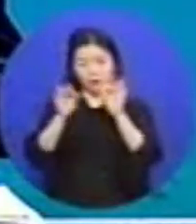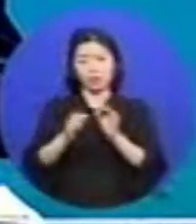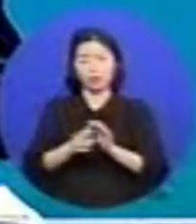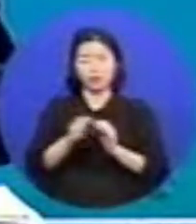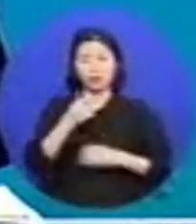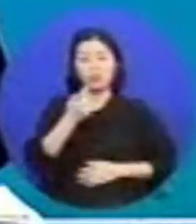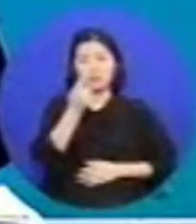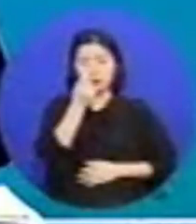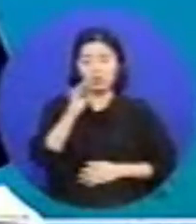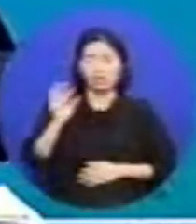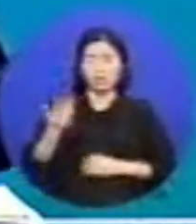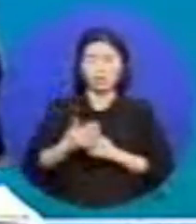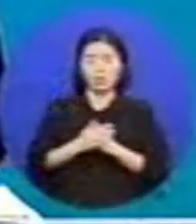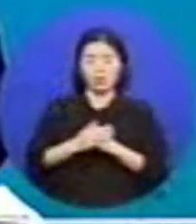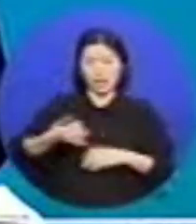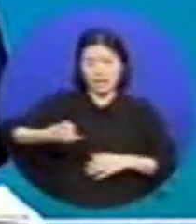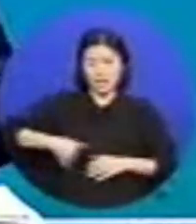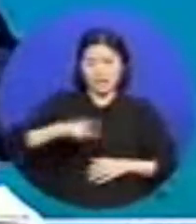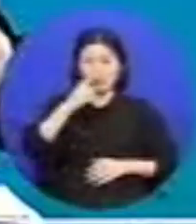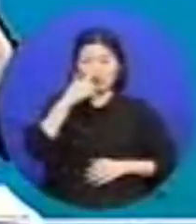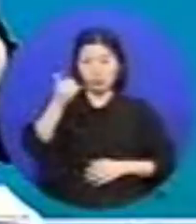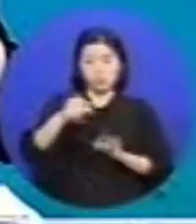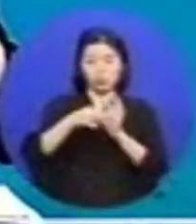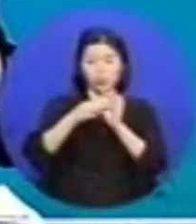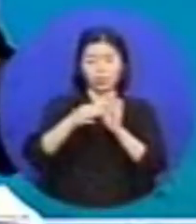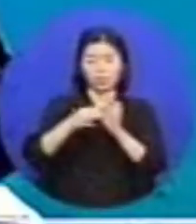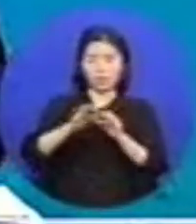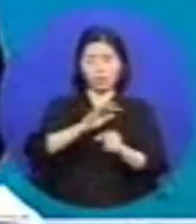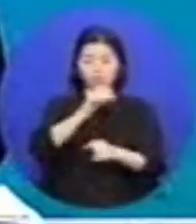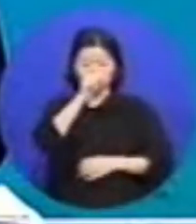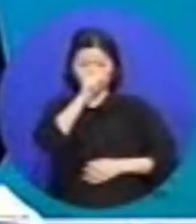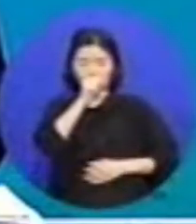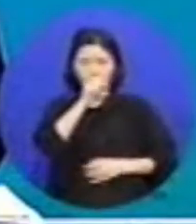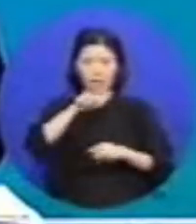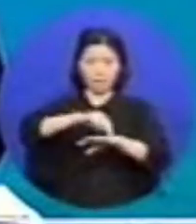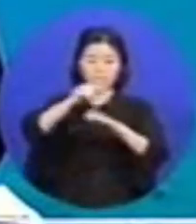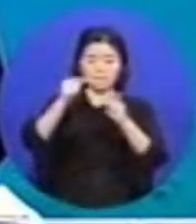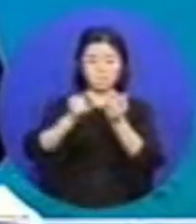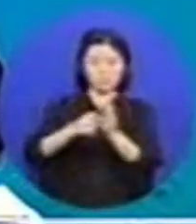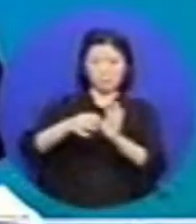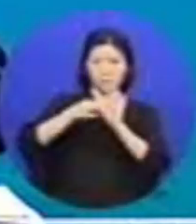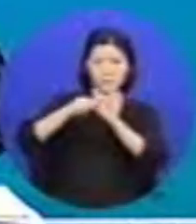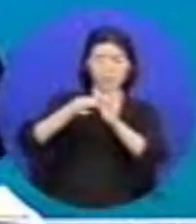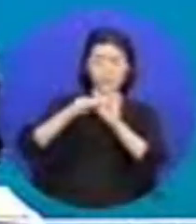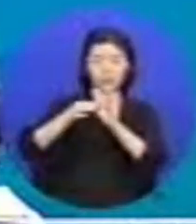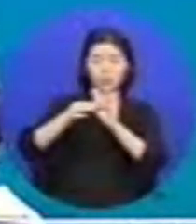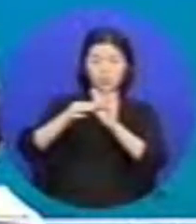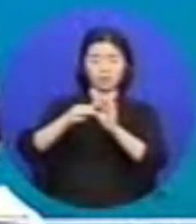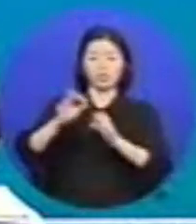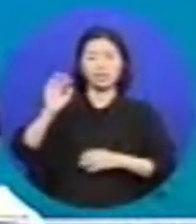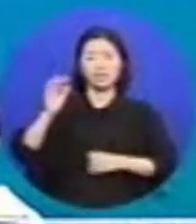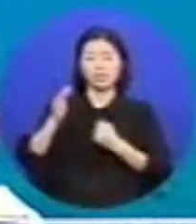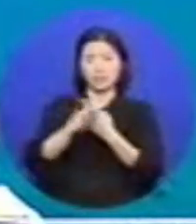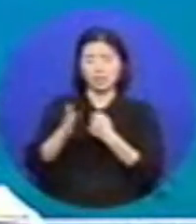자녀들과 부모와의 관계가 좋아야 마음으로부터 이렇게 통하는 관계여야 이것도 가르쳐줘요.